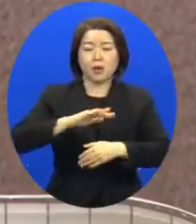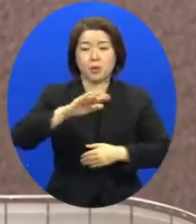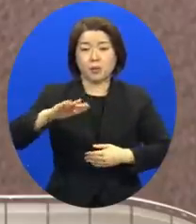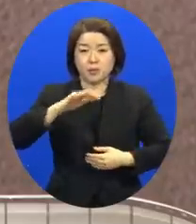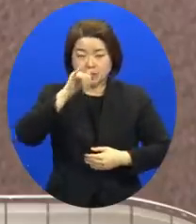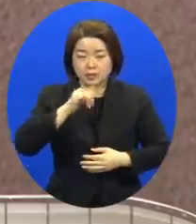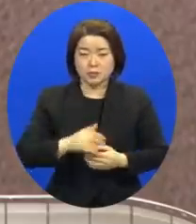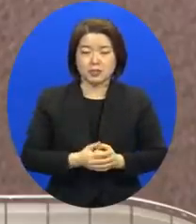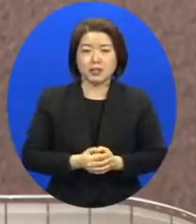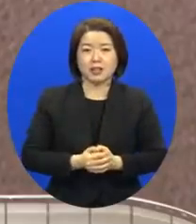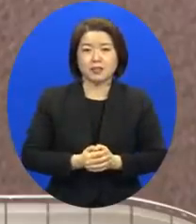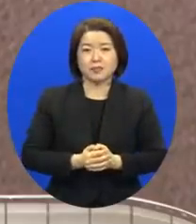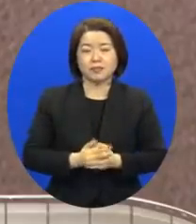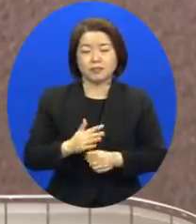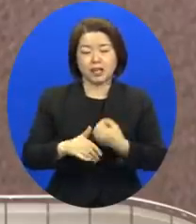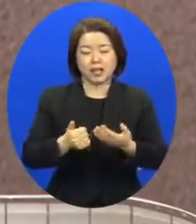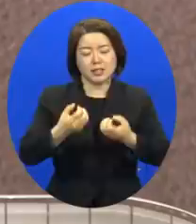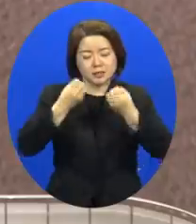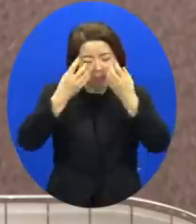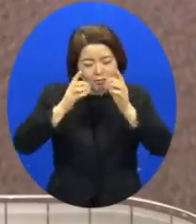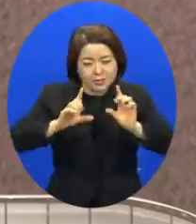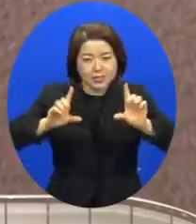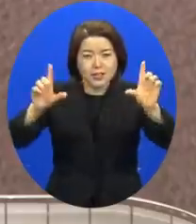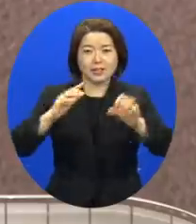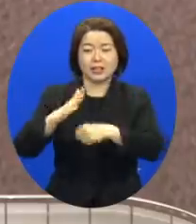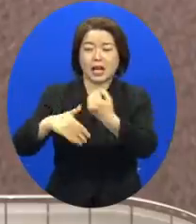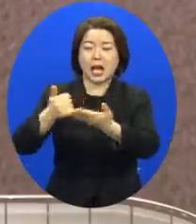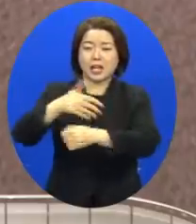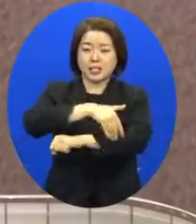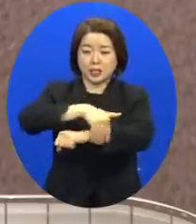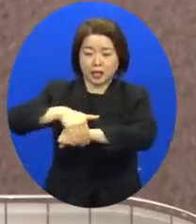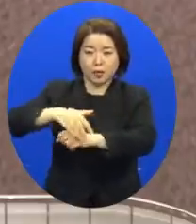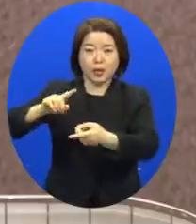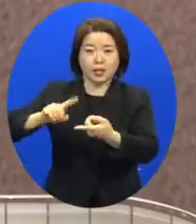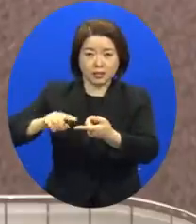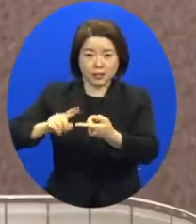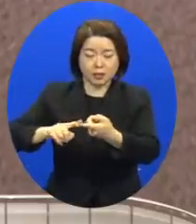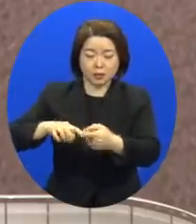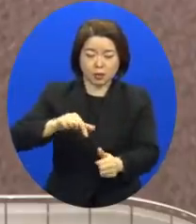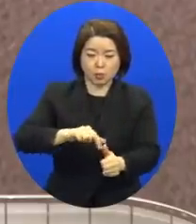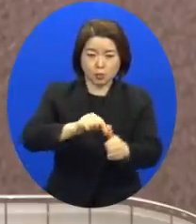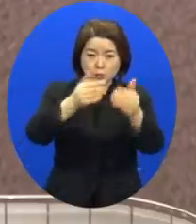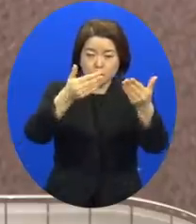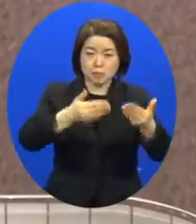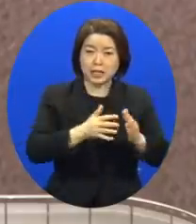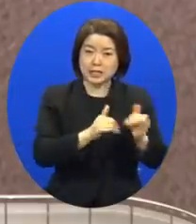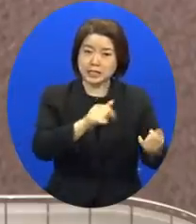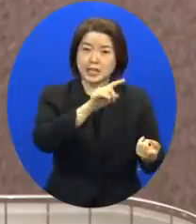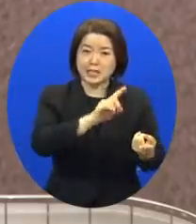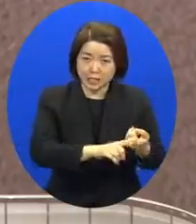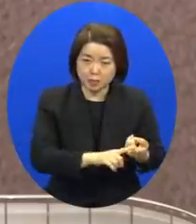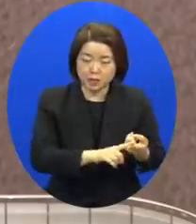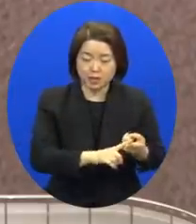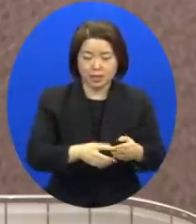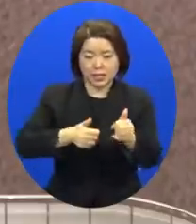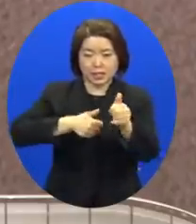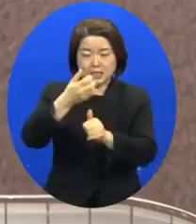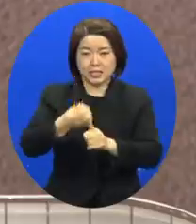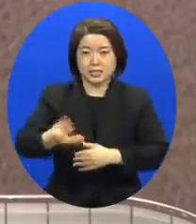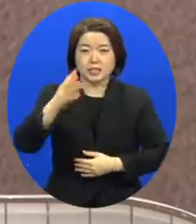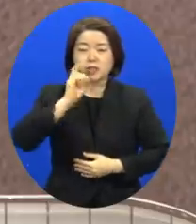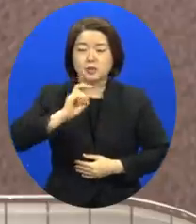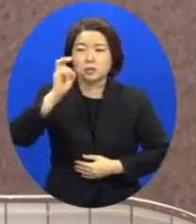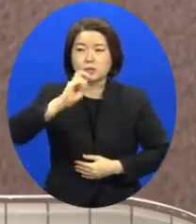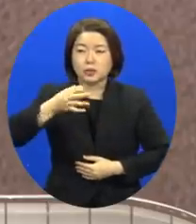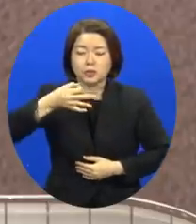하나님 새는 하나님의 계획대로 구원받은 자답게 승리의 노래를 부르는 자가 되게 해